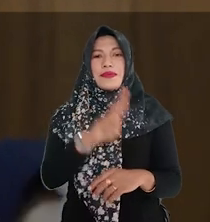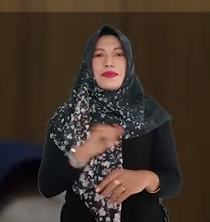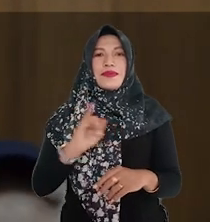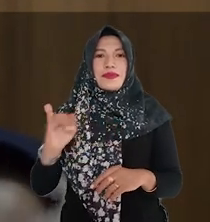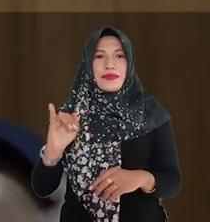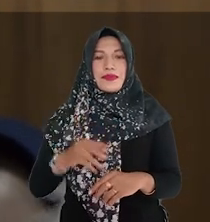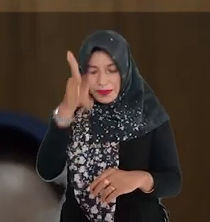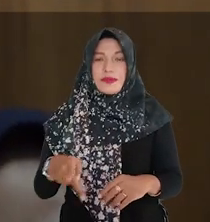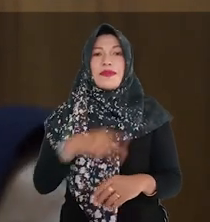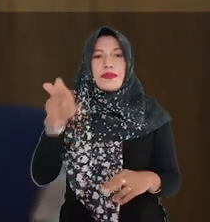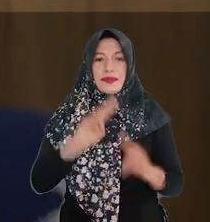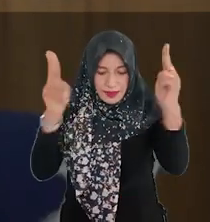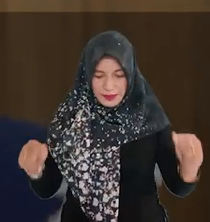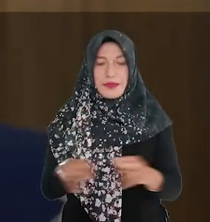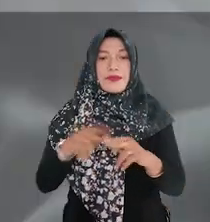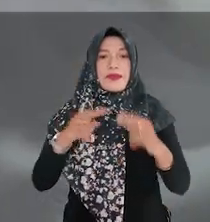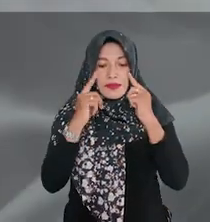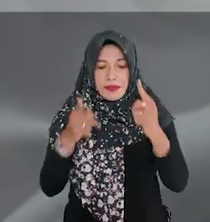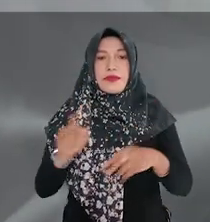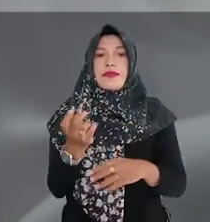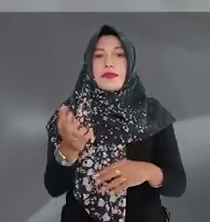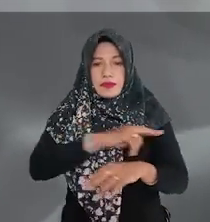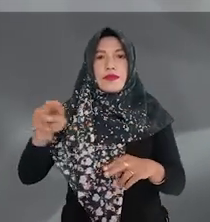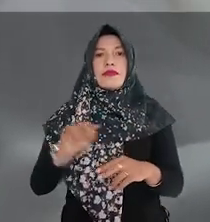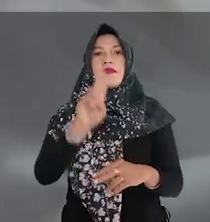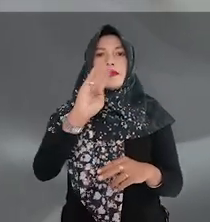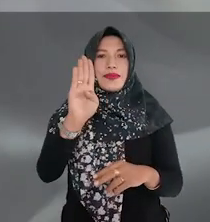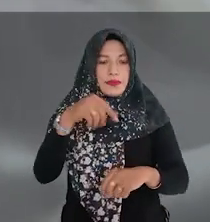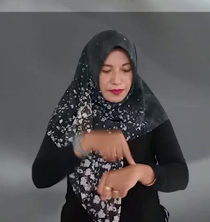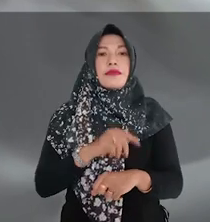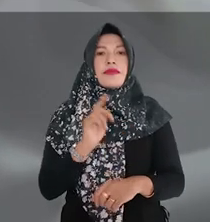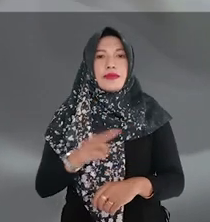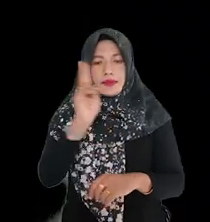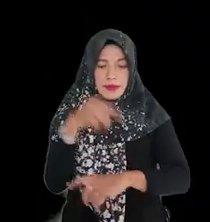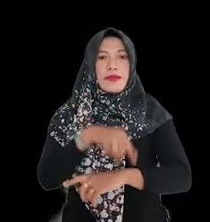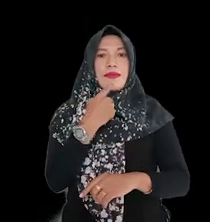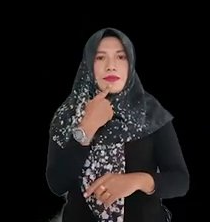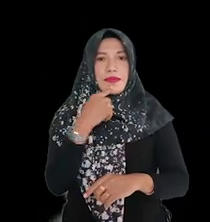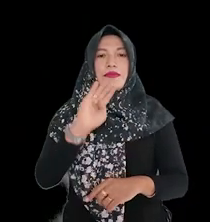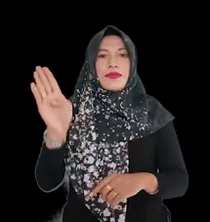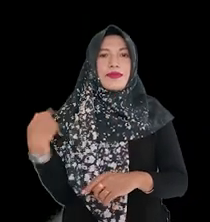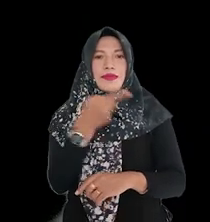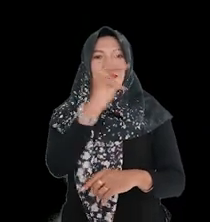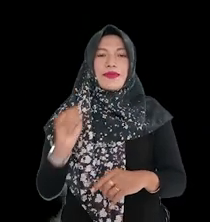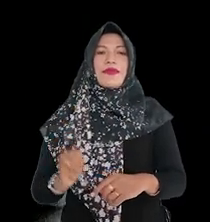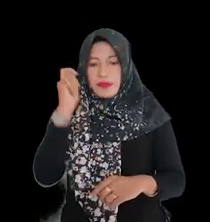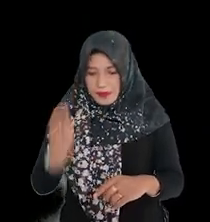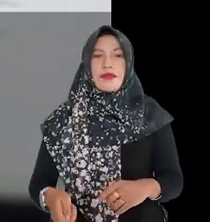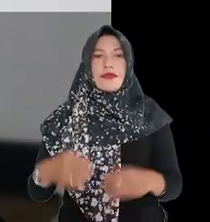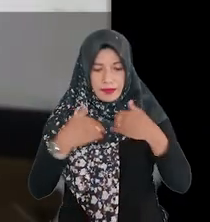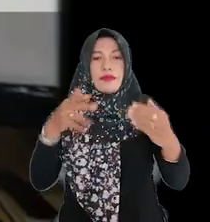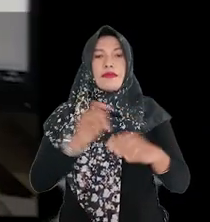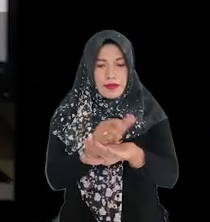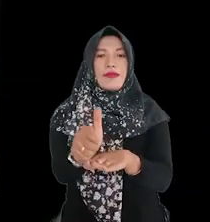19.cso Logi pastikan hasil pemeriksaan selesai kurang dari 24 jam hari libur Sabtu dan Minggu